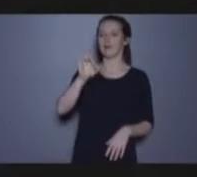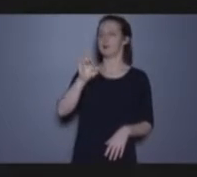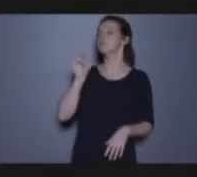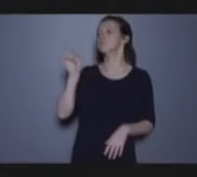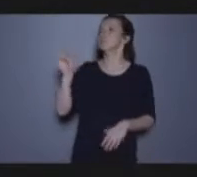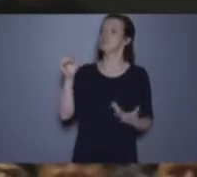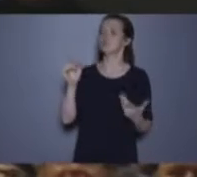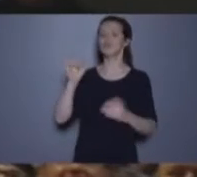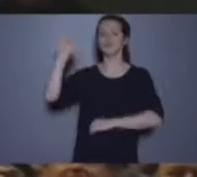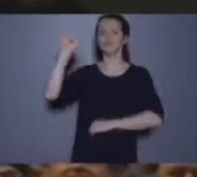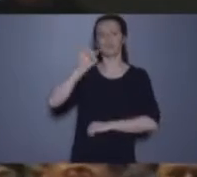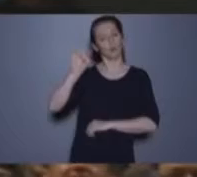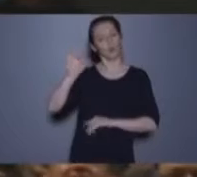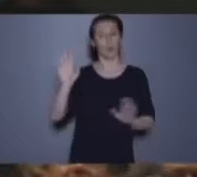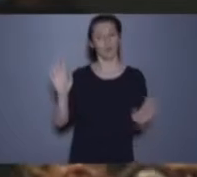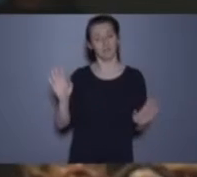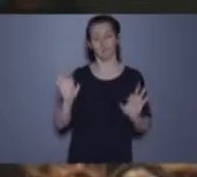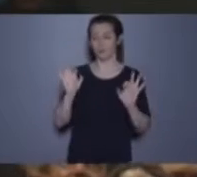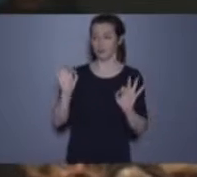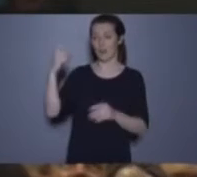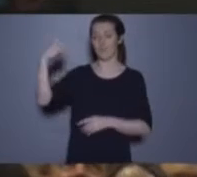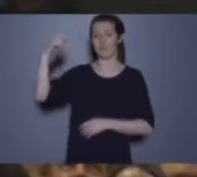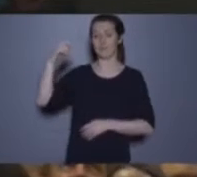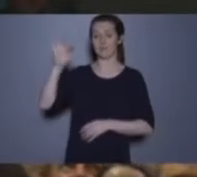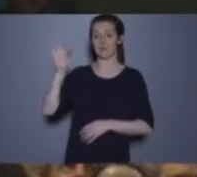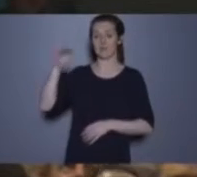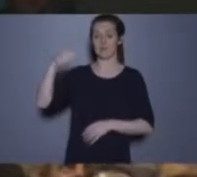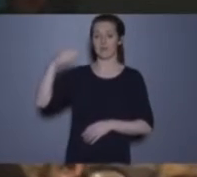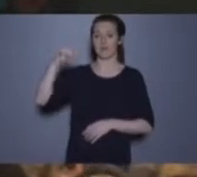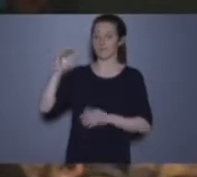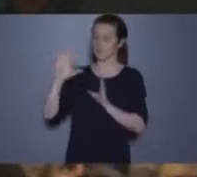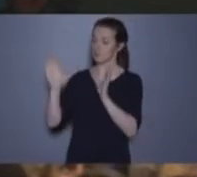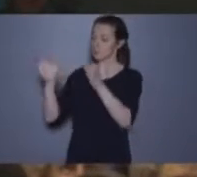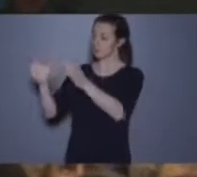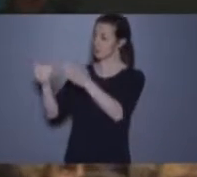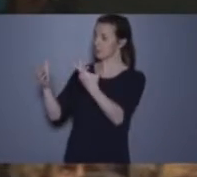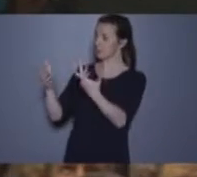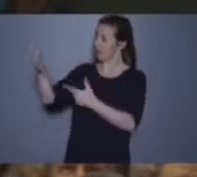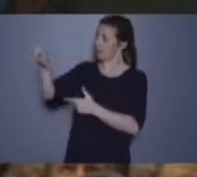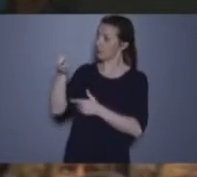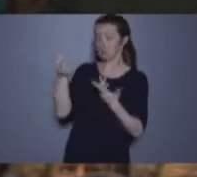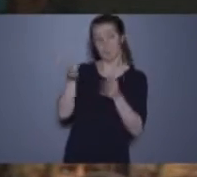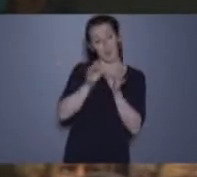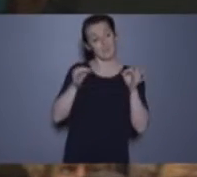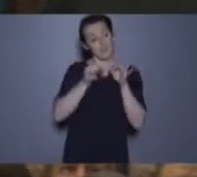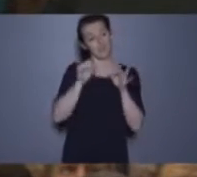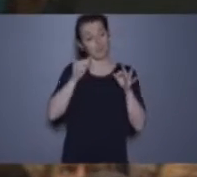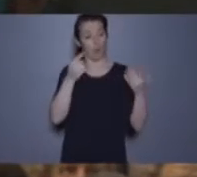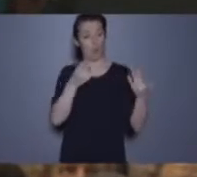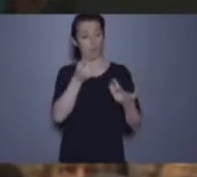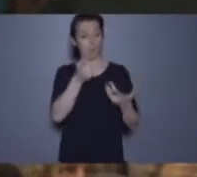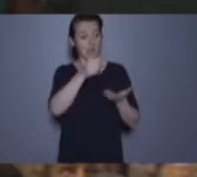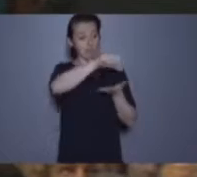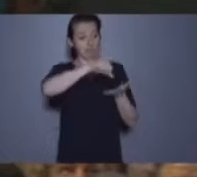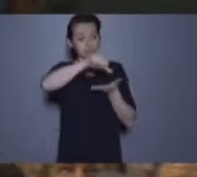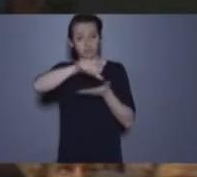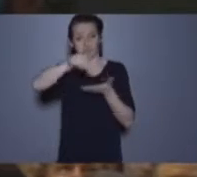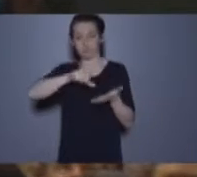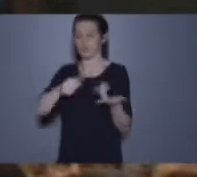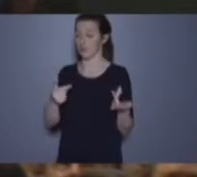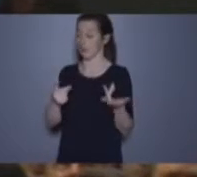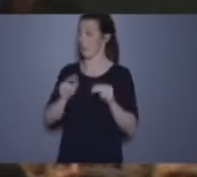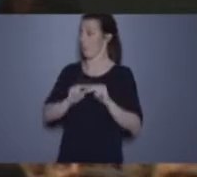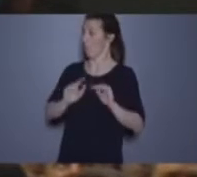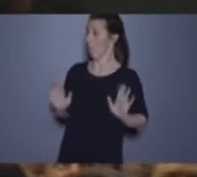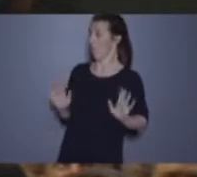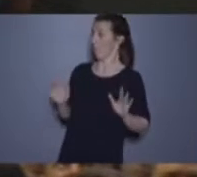la présidente du FMI, elle dit qu'il faut que tous les pays réinvestissent. Personne ne fait rien, mais elle le dit quand même. L'Europe, c'est la première puissance économique